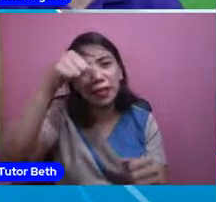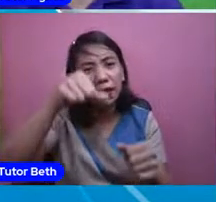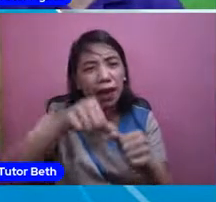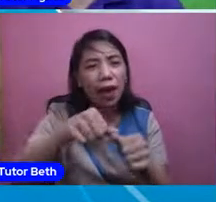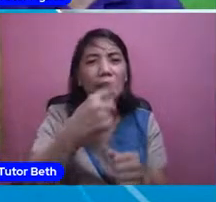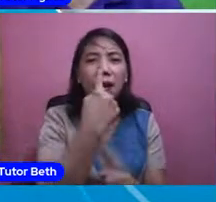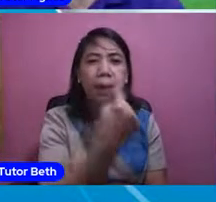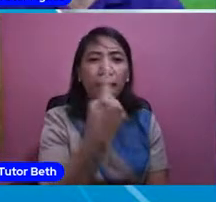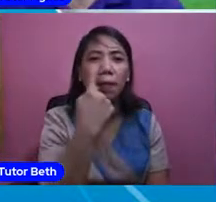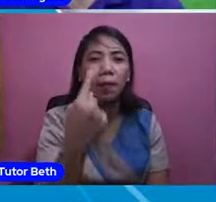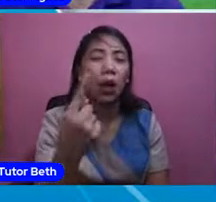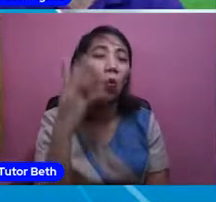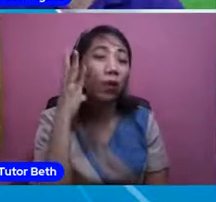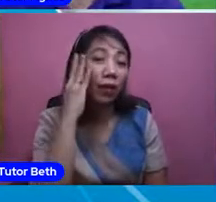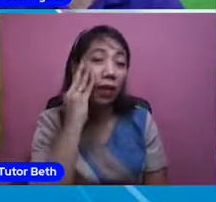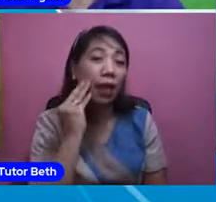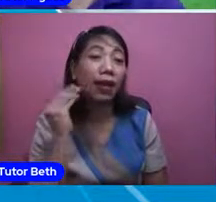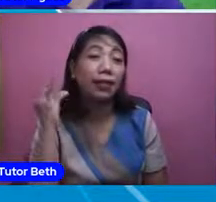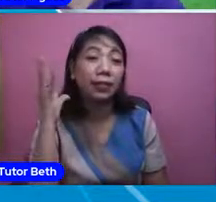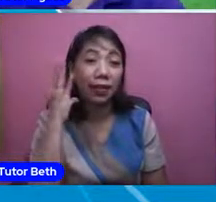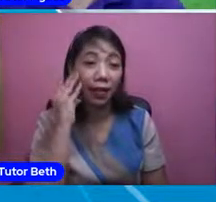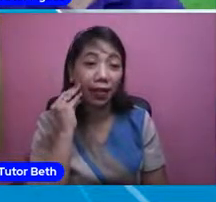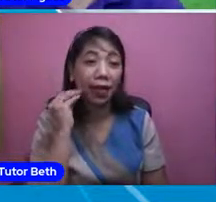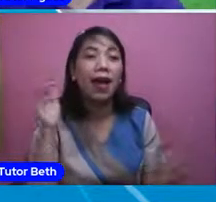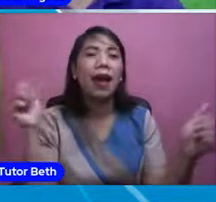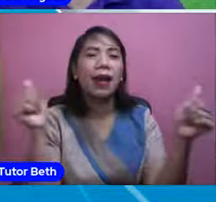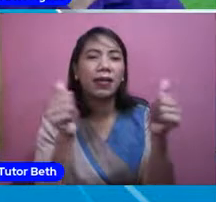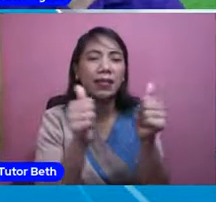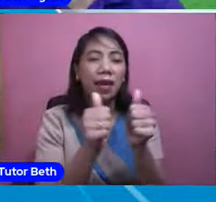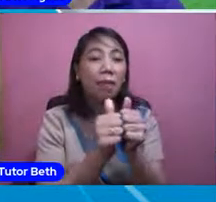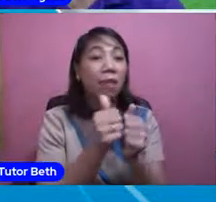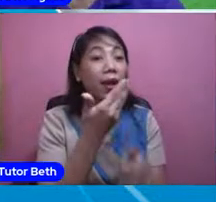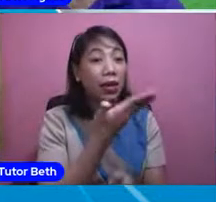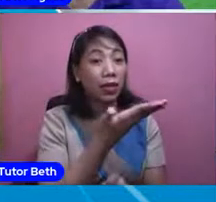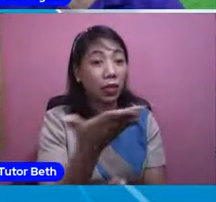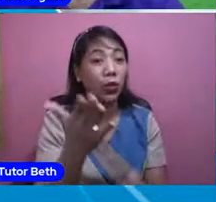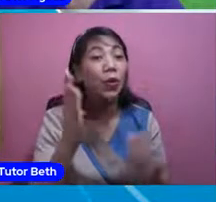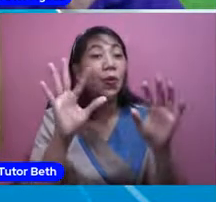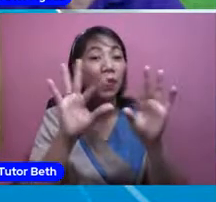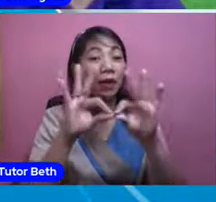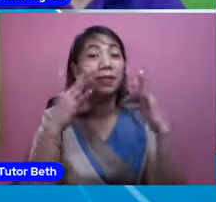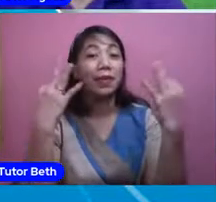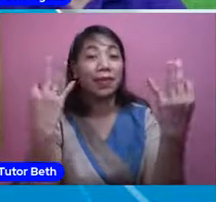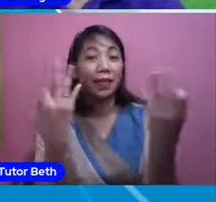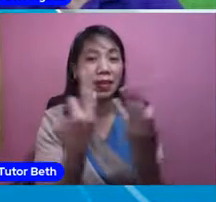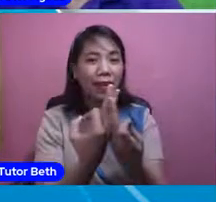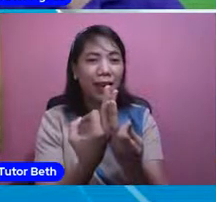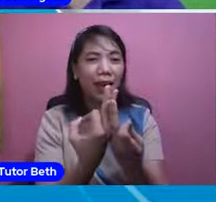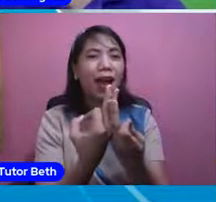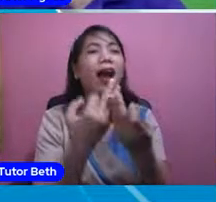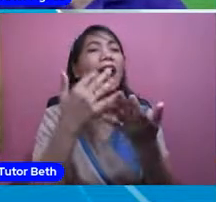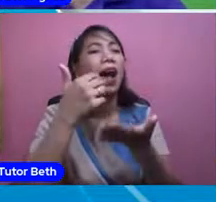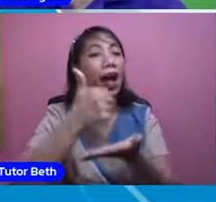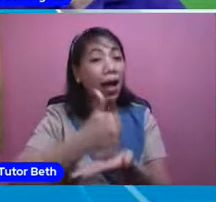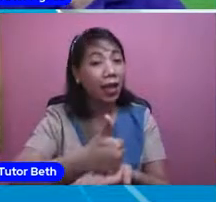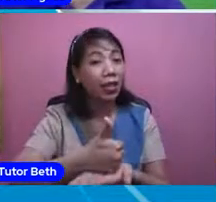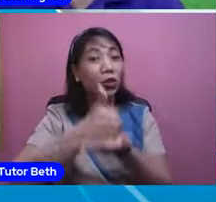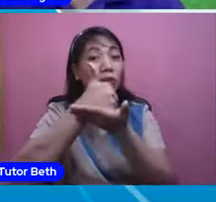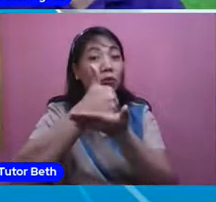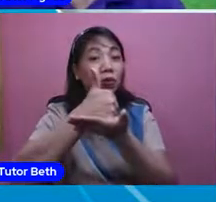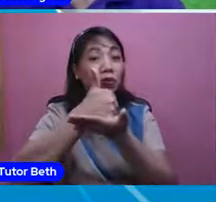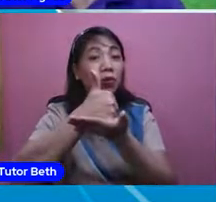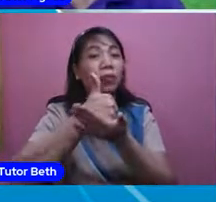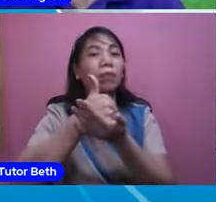bawat karanasan kasama ng inyong pamilya ay tumutulong